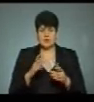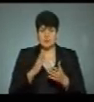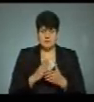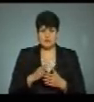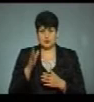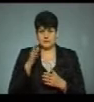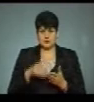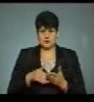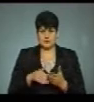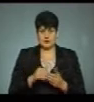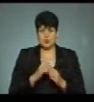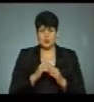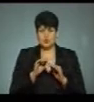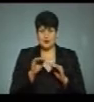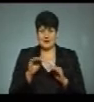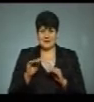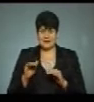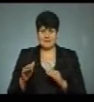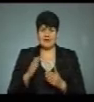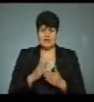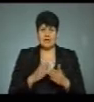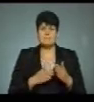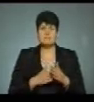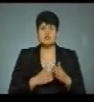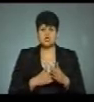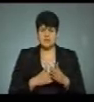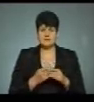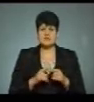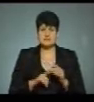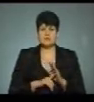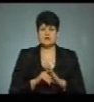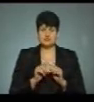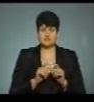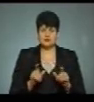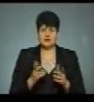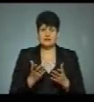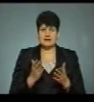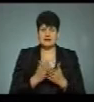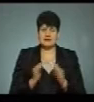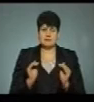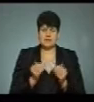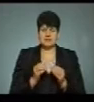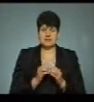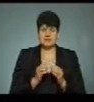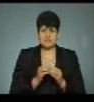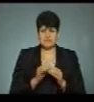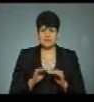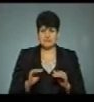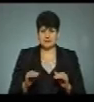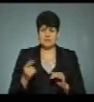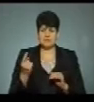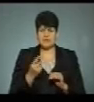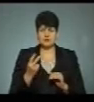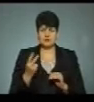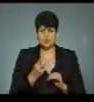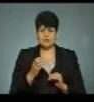субвенцію. Для кожного рівня є певна межа. Це початкові школи, де є менше 10 учнів,